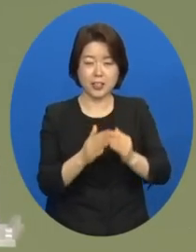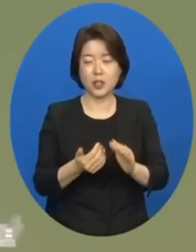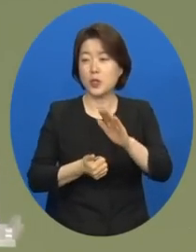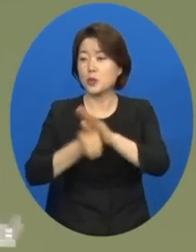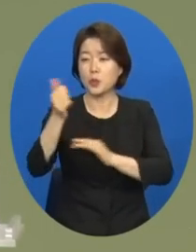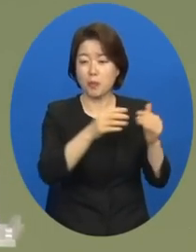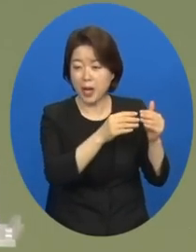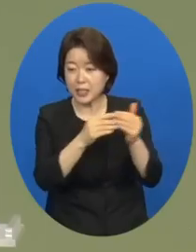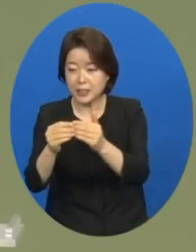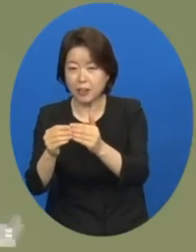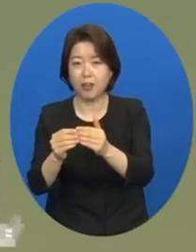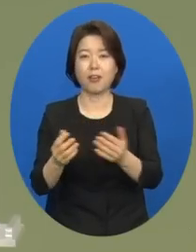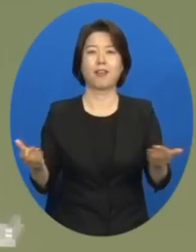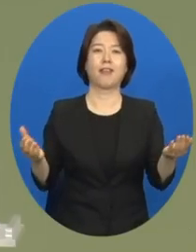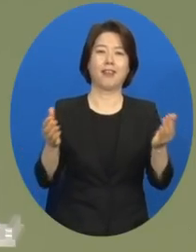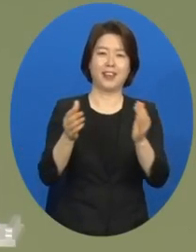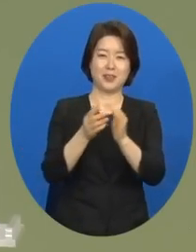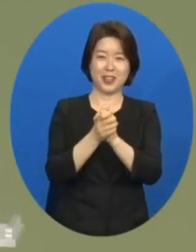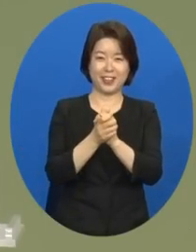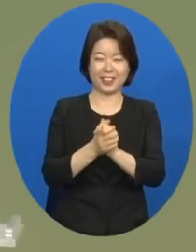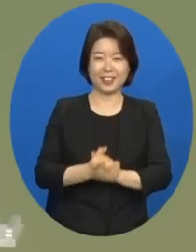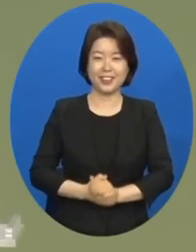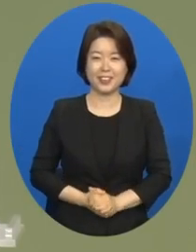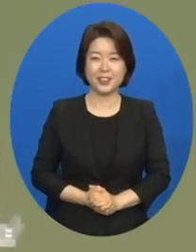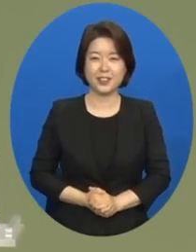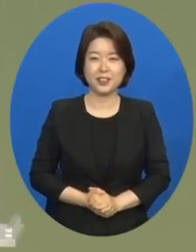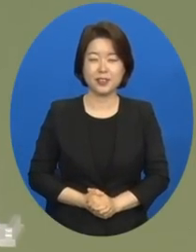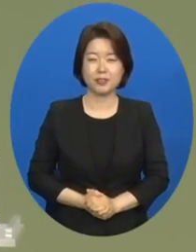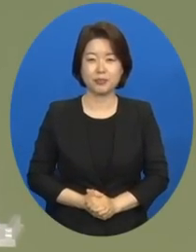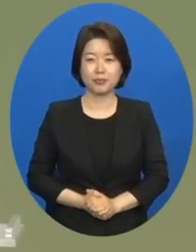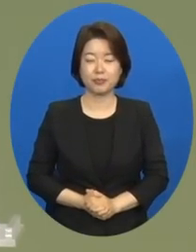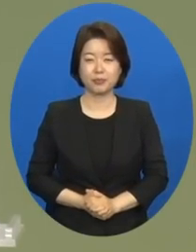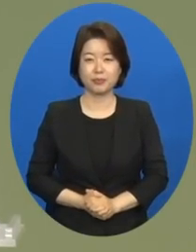아멘 예 그래서 그